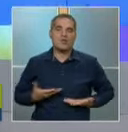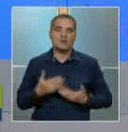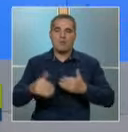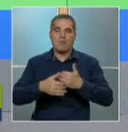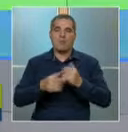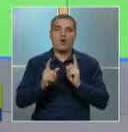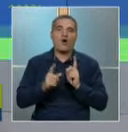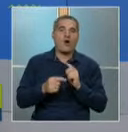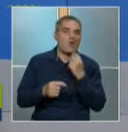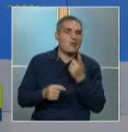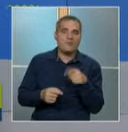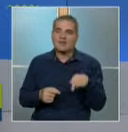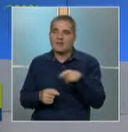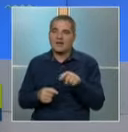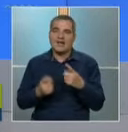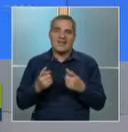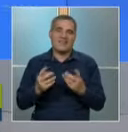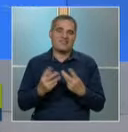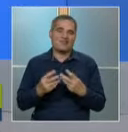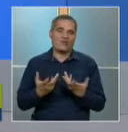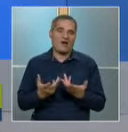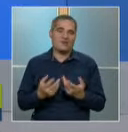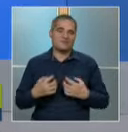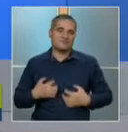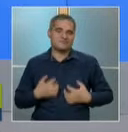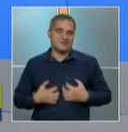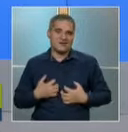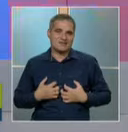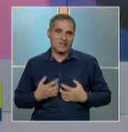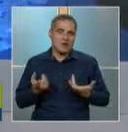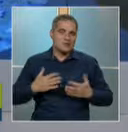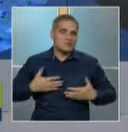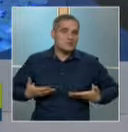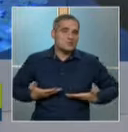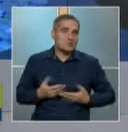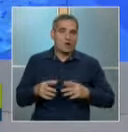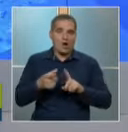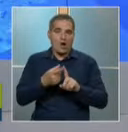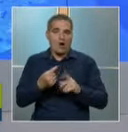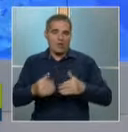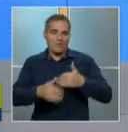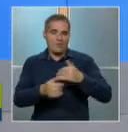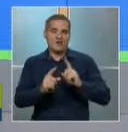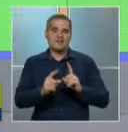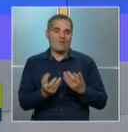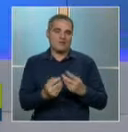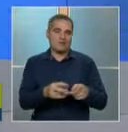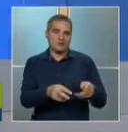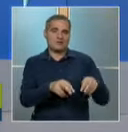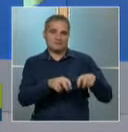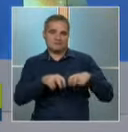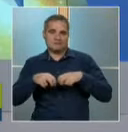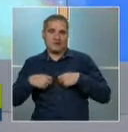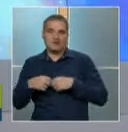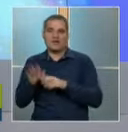помощ, към кого да се обърнем, защото е една технология, когато си разстроен, когато имаш нужда от помощ, тя няма да дойде и да те окуражи, няма